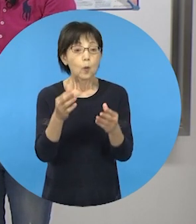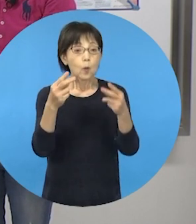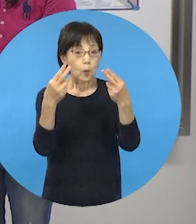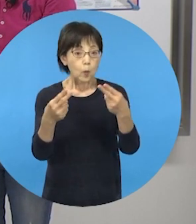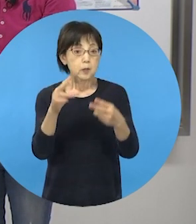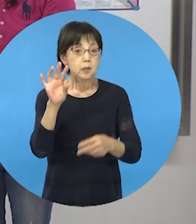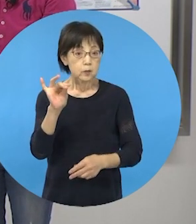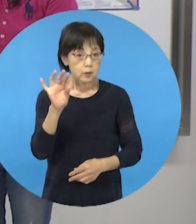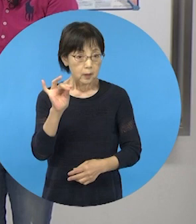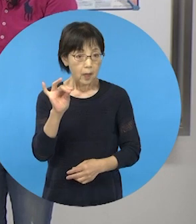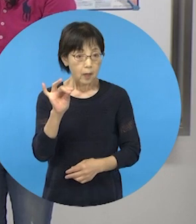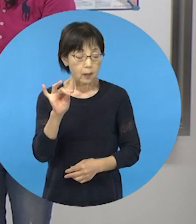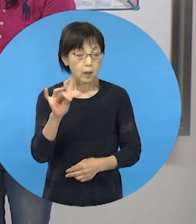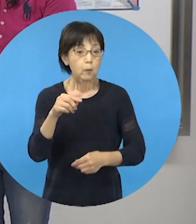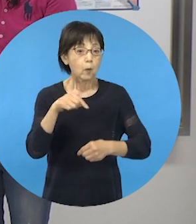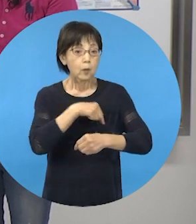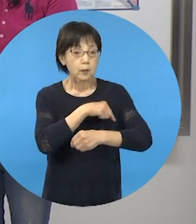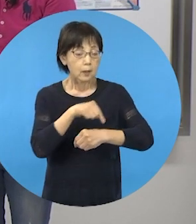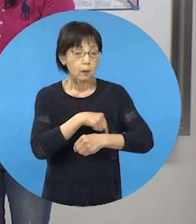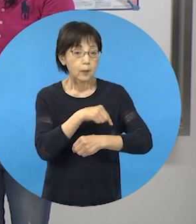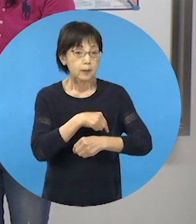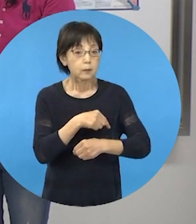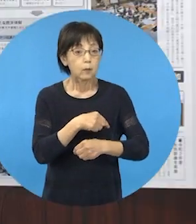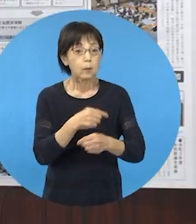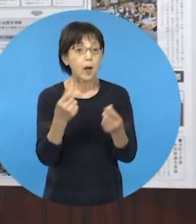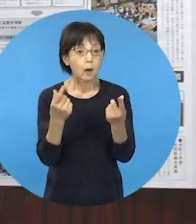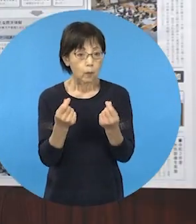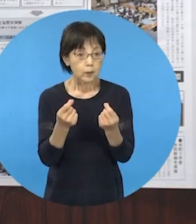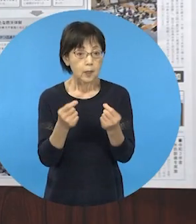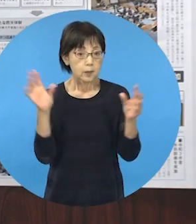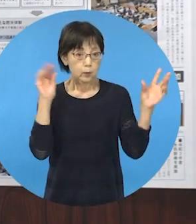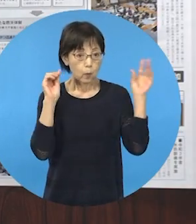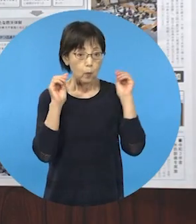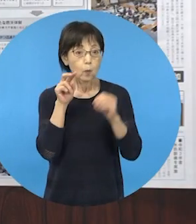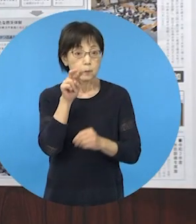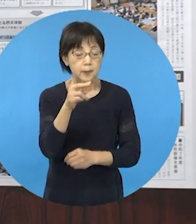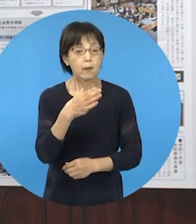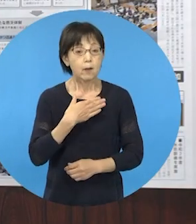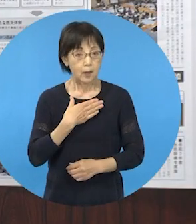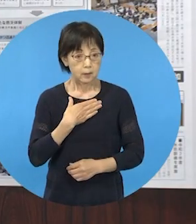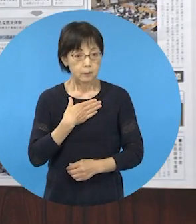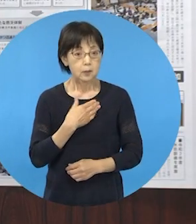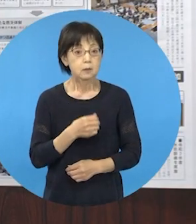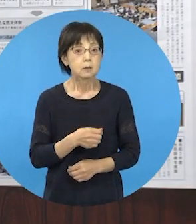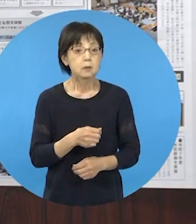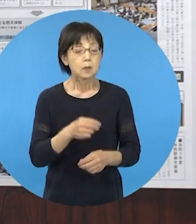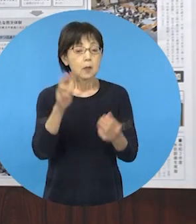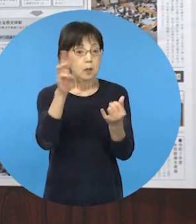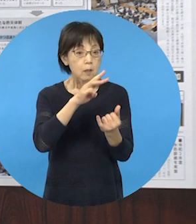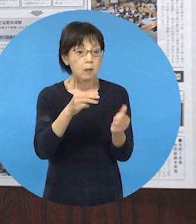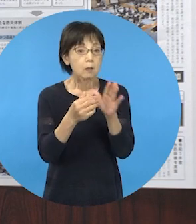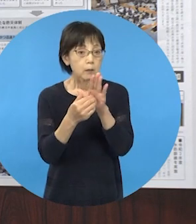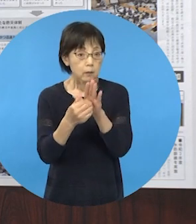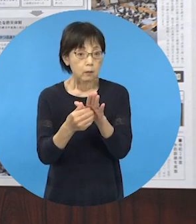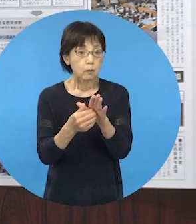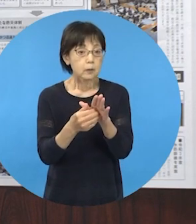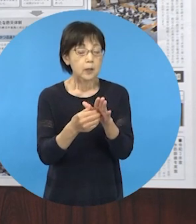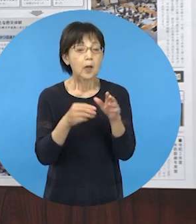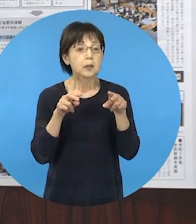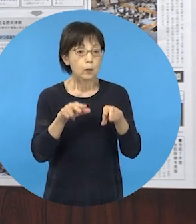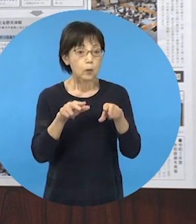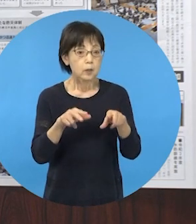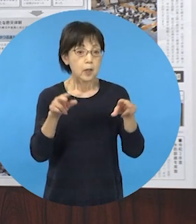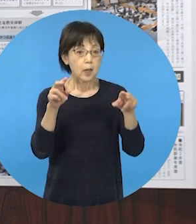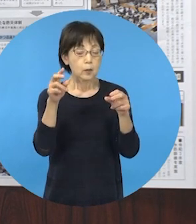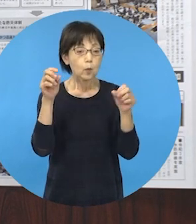じ情報を流しますので見てください。防災行政無線からも情報が放送されることがあります